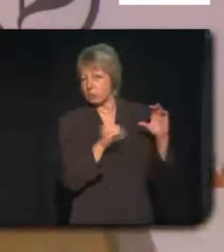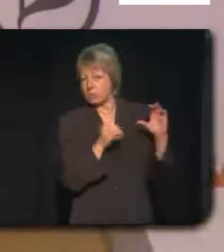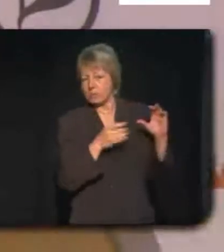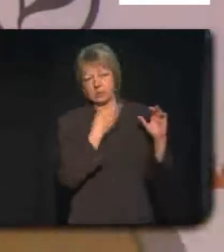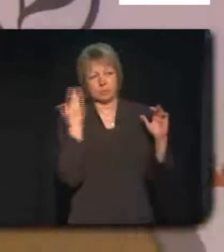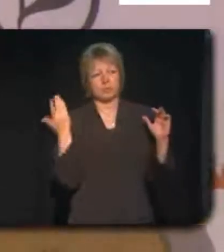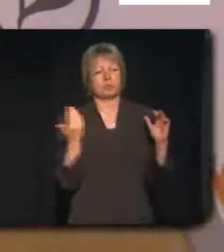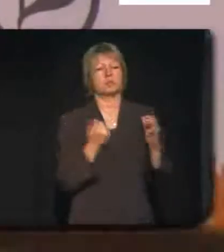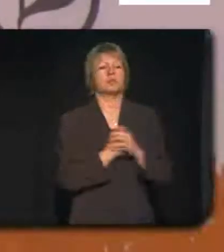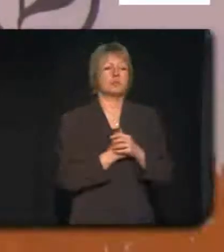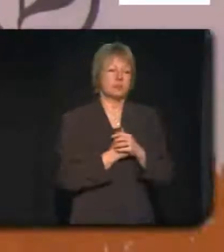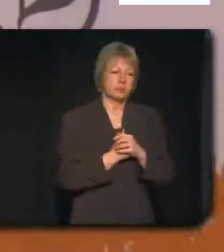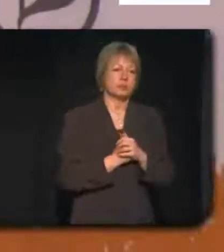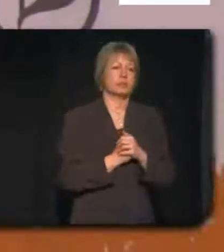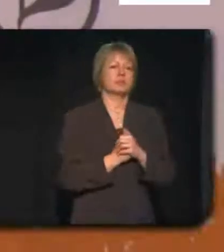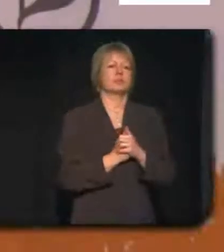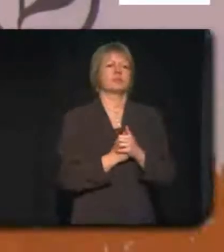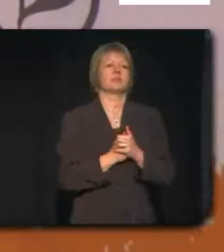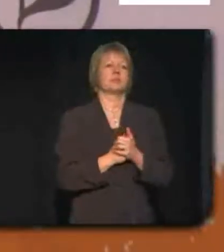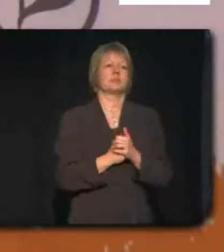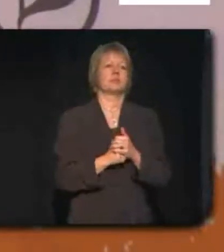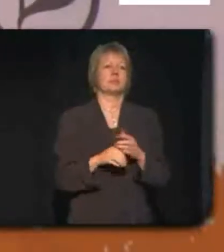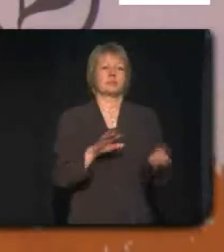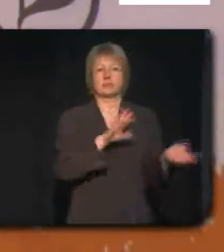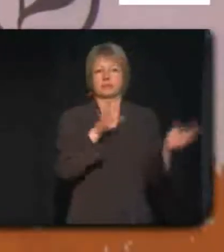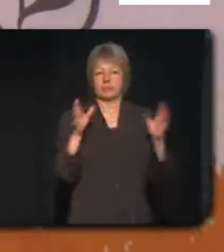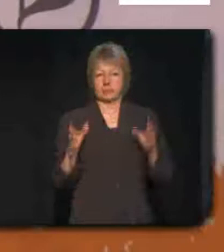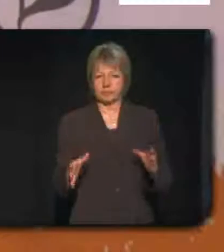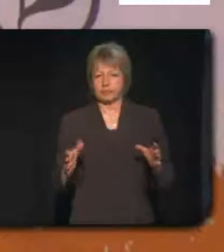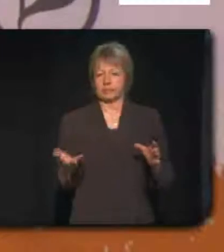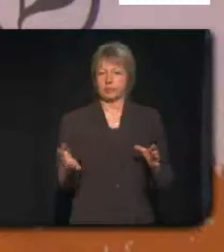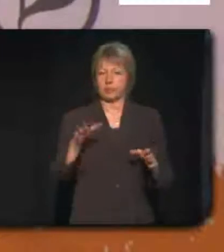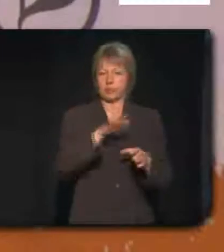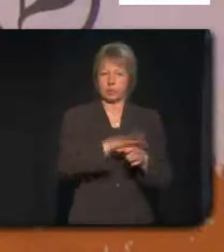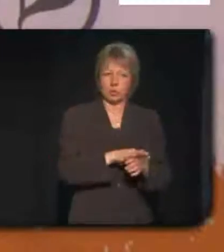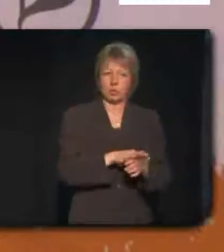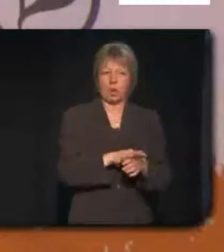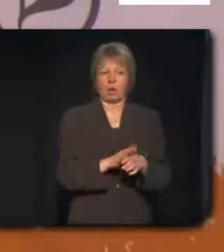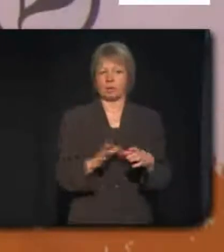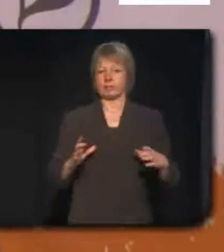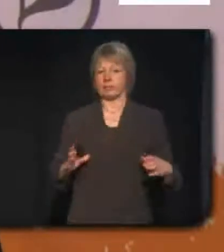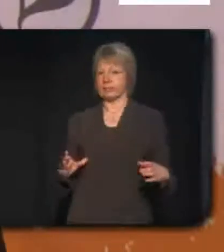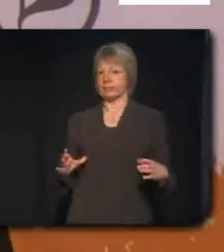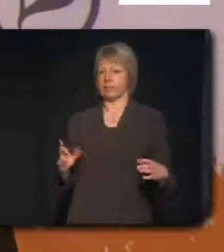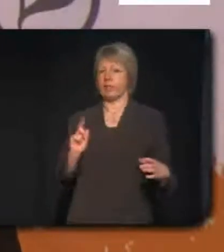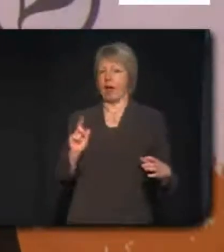und runter schließen Grundstellung einnehmen